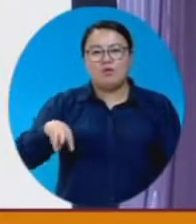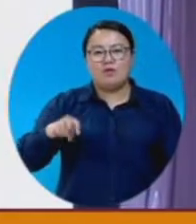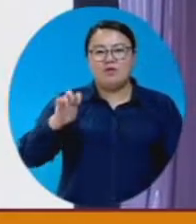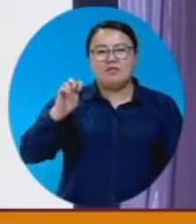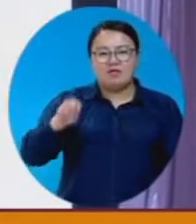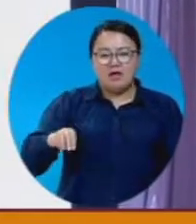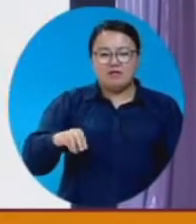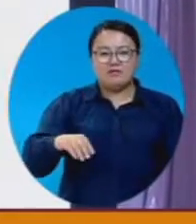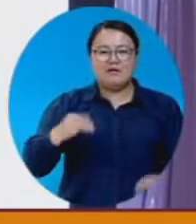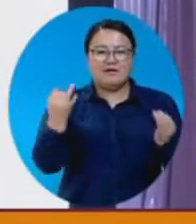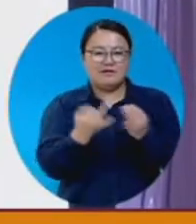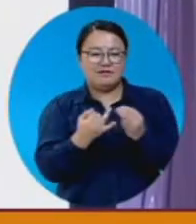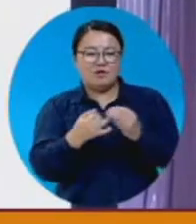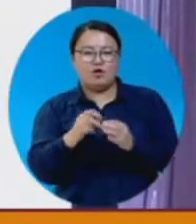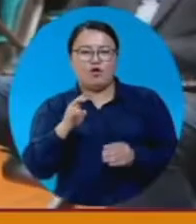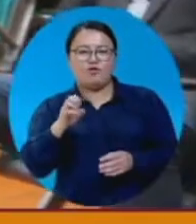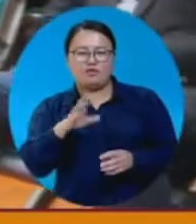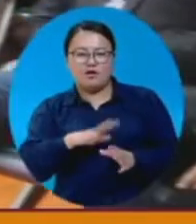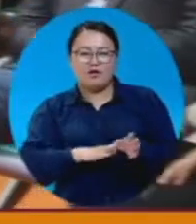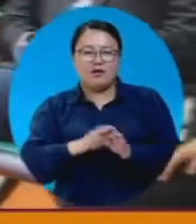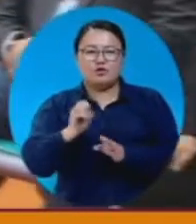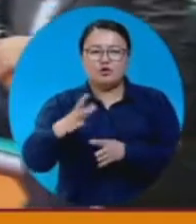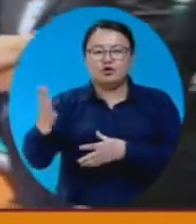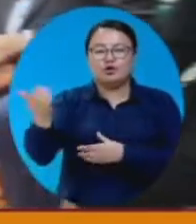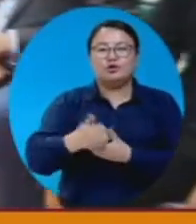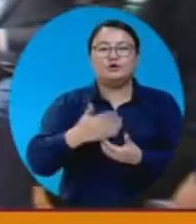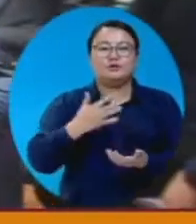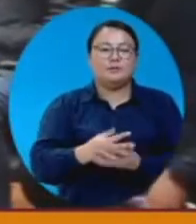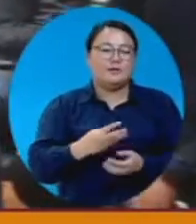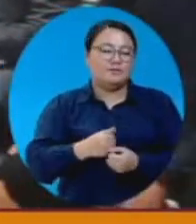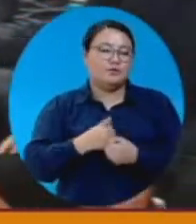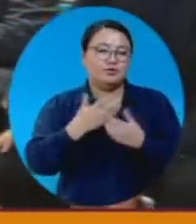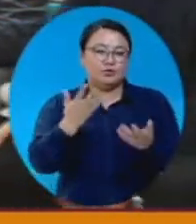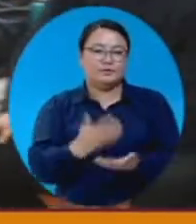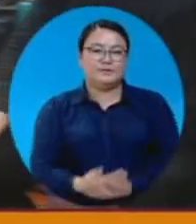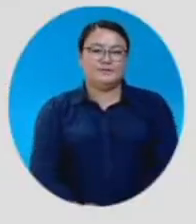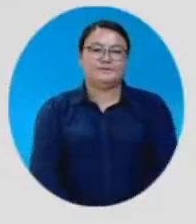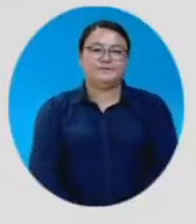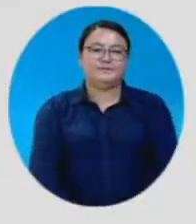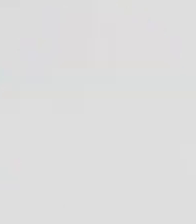интернет телевиз контентын хосолсон үйлчлэгийг аль боёсоор нэвтрүүлж байгаагаа энэ үеэр онцоллоо.